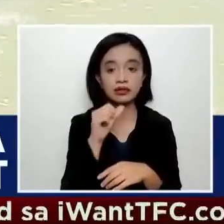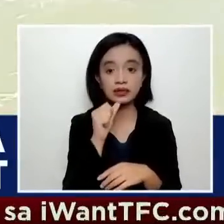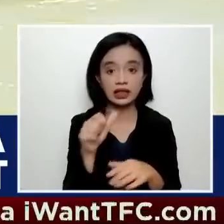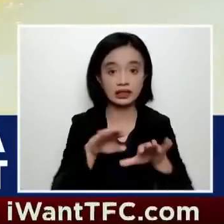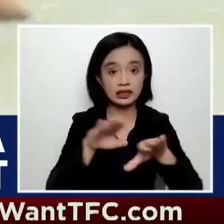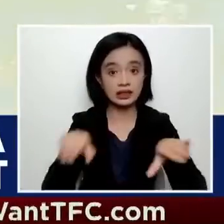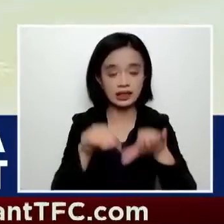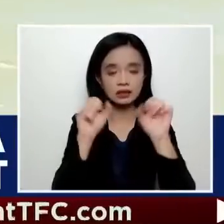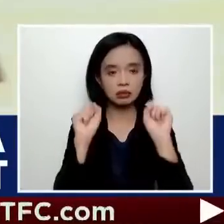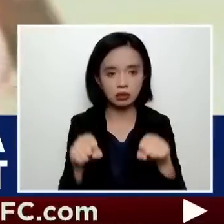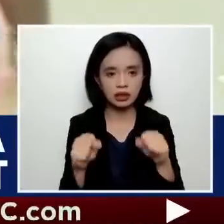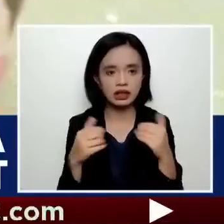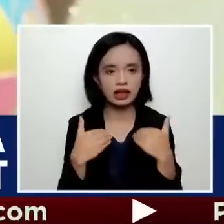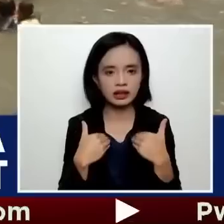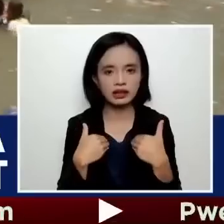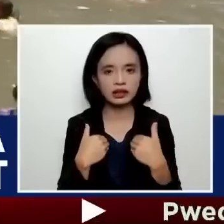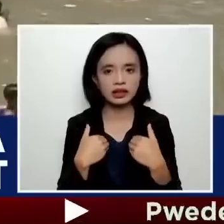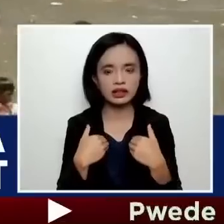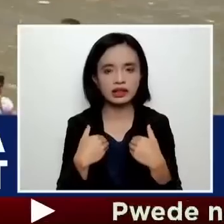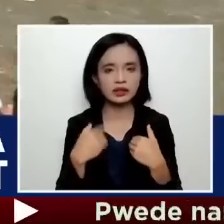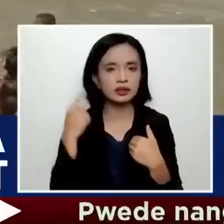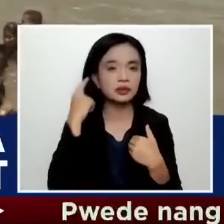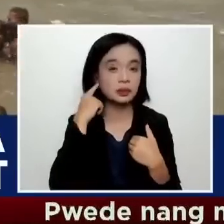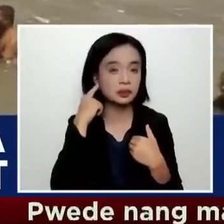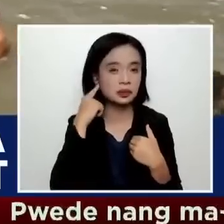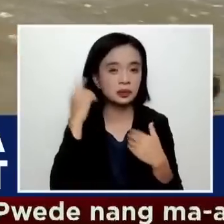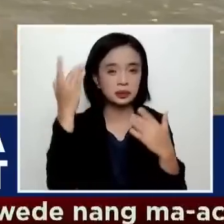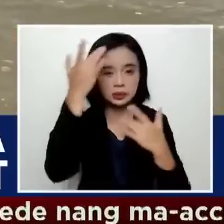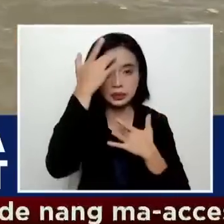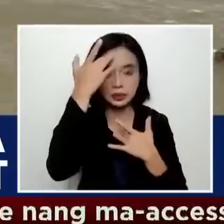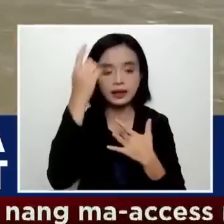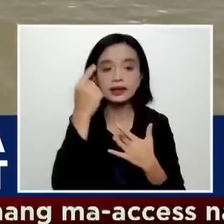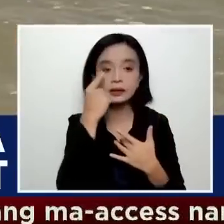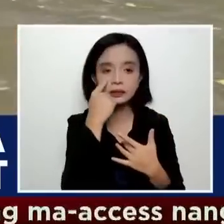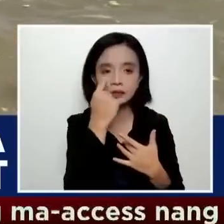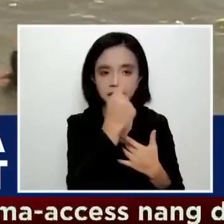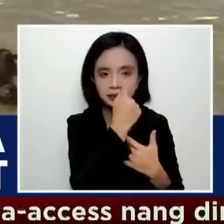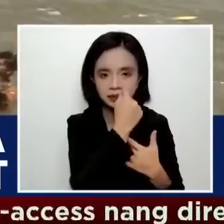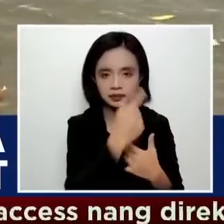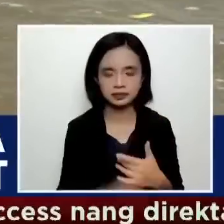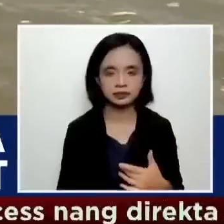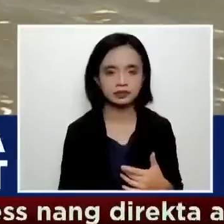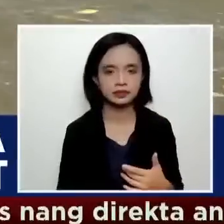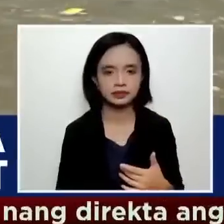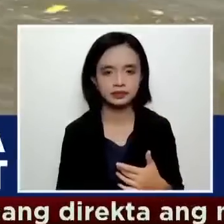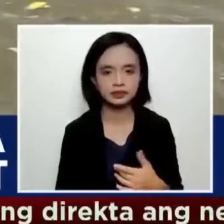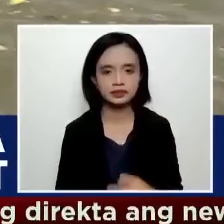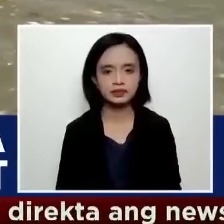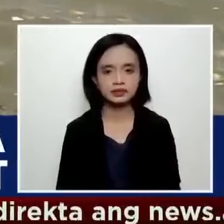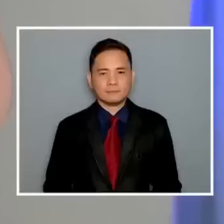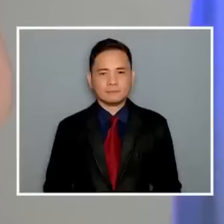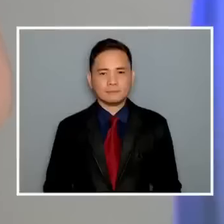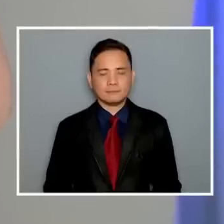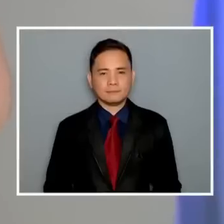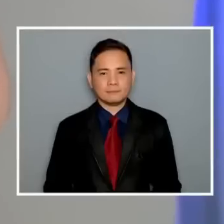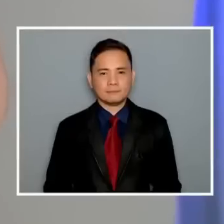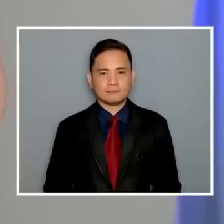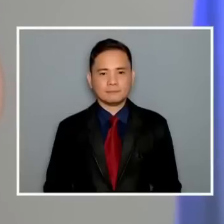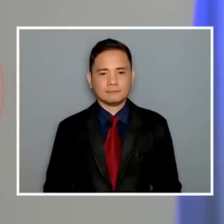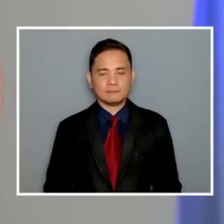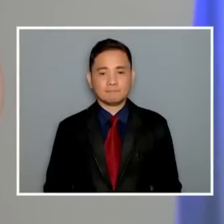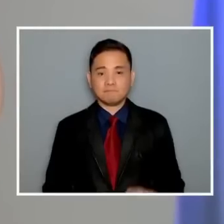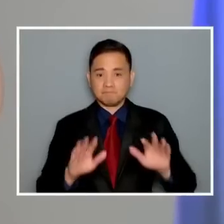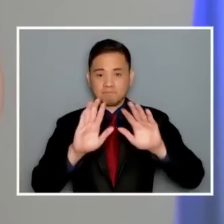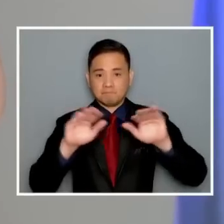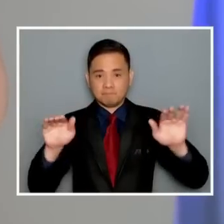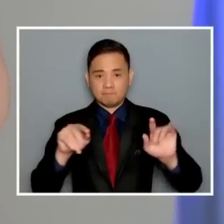maaaring makakuha ng impeksyon sa tenga at sa mata. Rafael Bosano, ABS-CBN News. Arestado